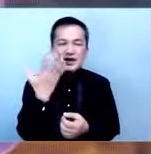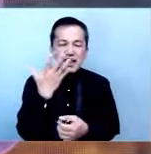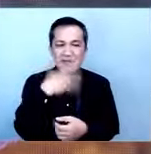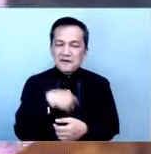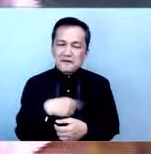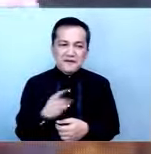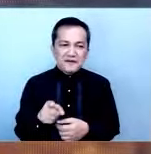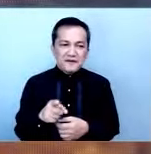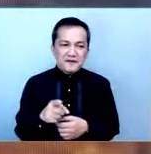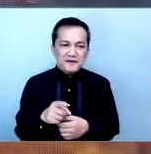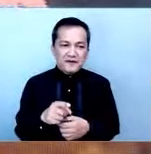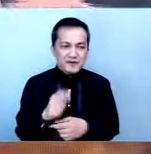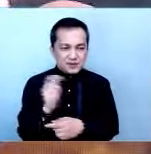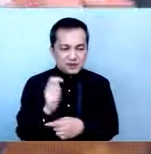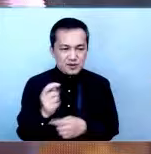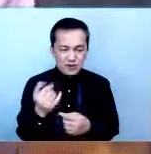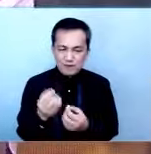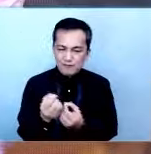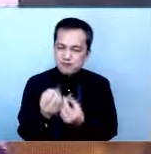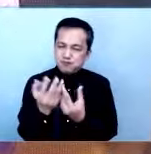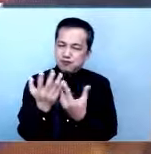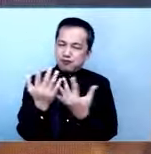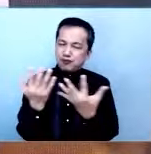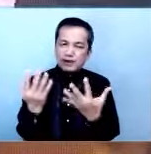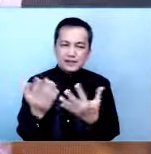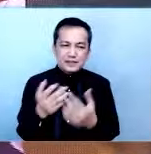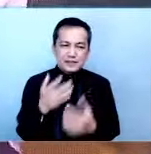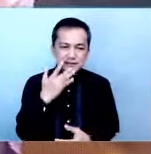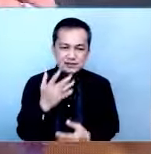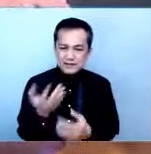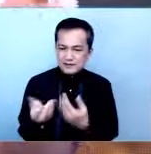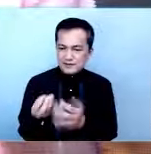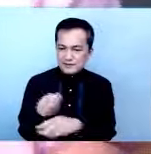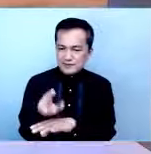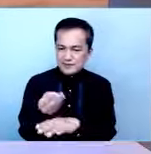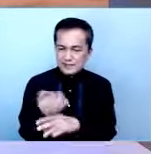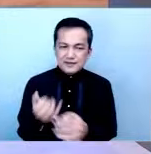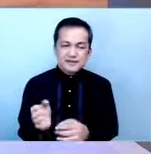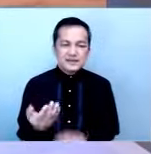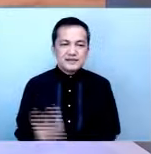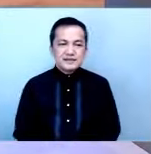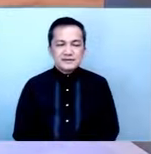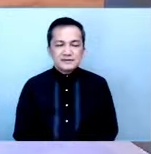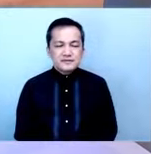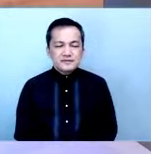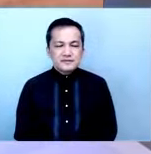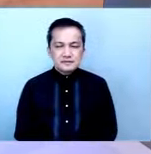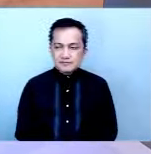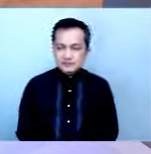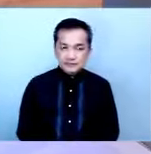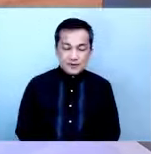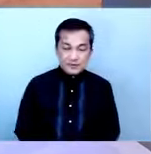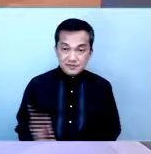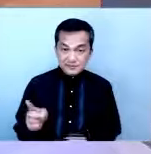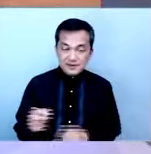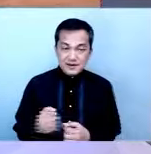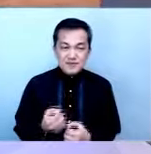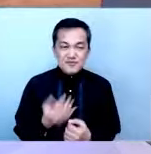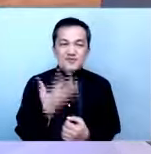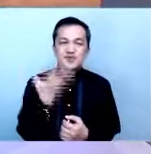sa mga namumukadkad sa sarap na mga paandar natin ngayong umaga. Namumukadkad ba? Blooming ba?